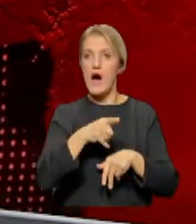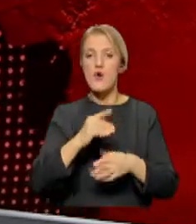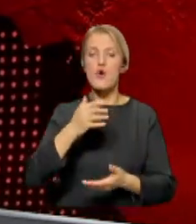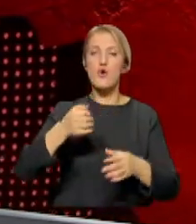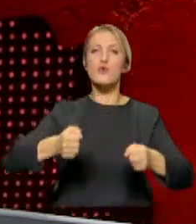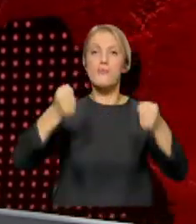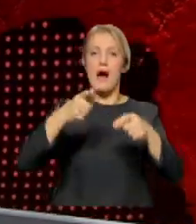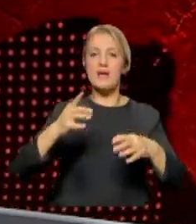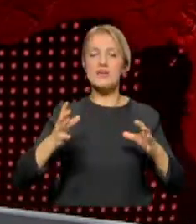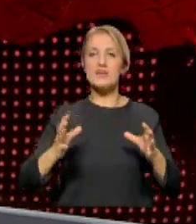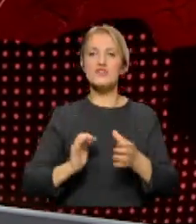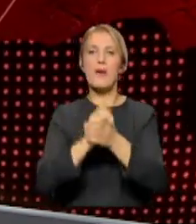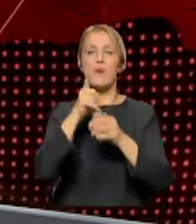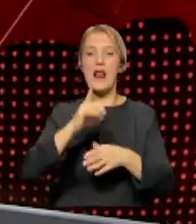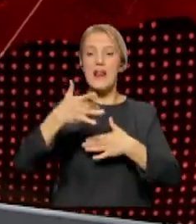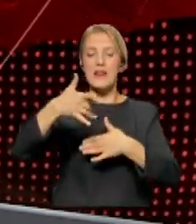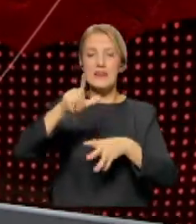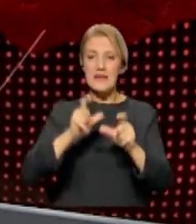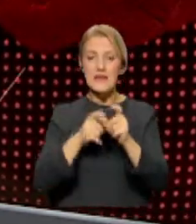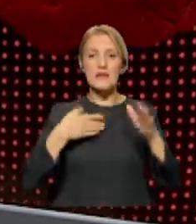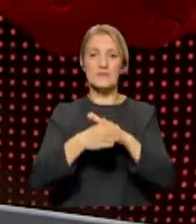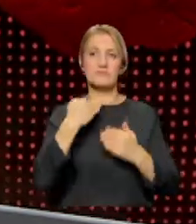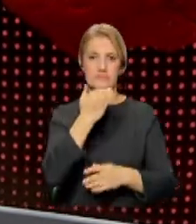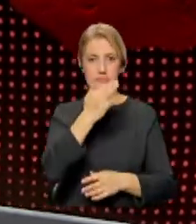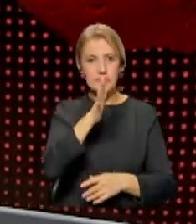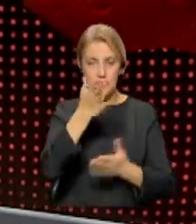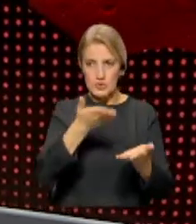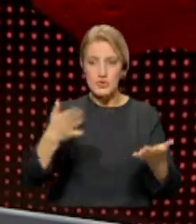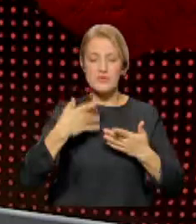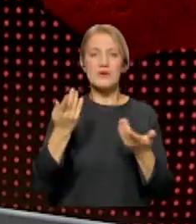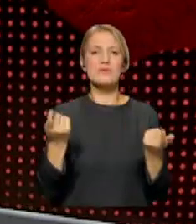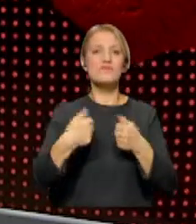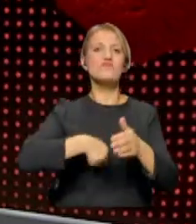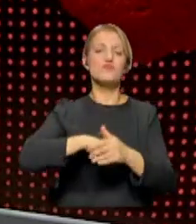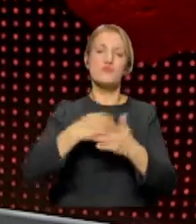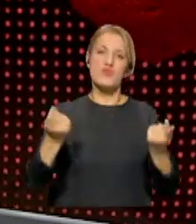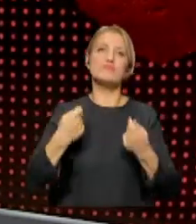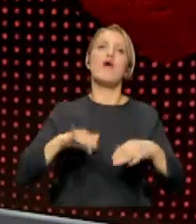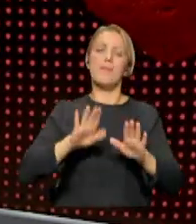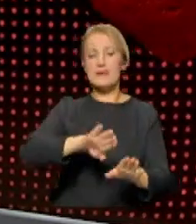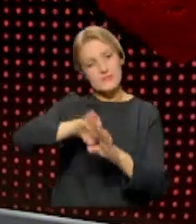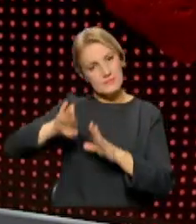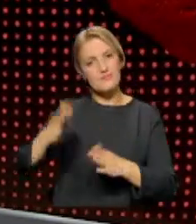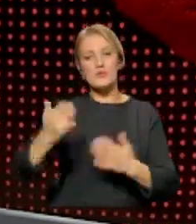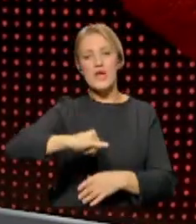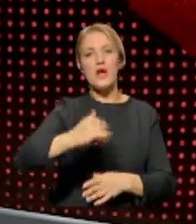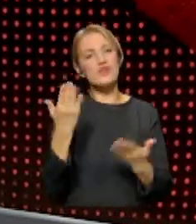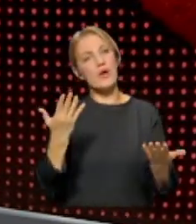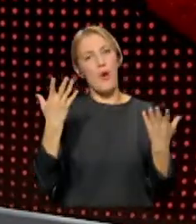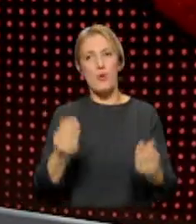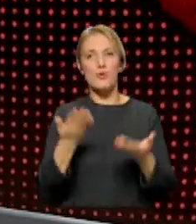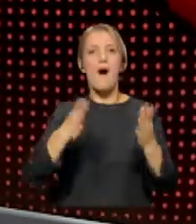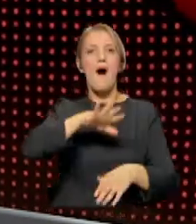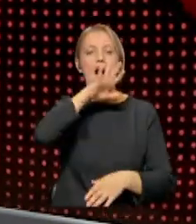Şampiyonlar Ligi'nde pek giremiyoruz son zamanlarda Biz doğru dürüst çalışmıyoruz futbolda ama neyse yakında inşallah olur ama